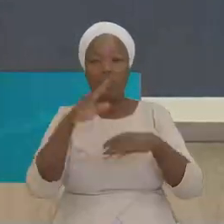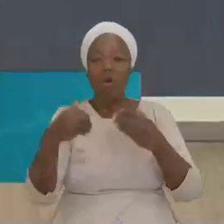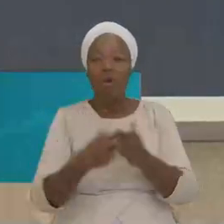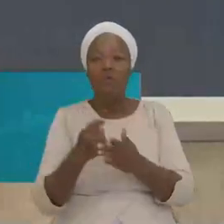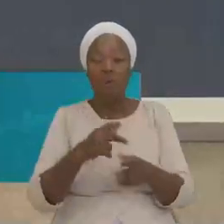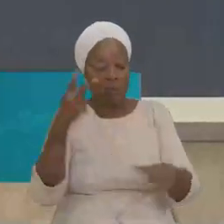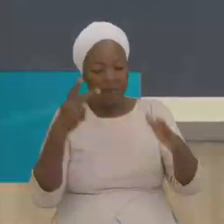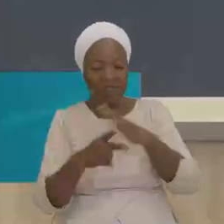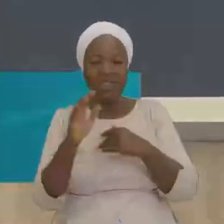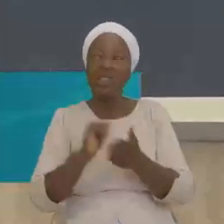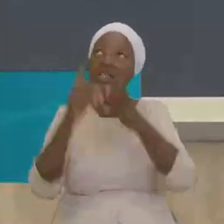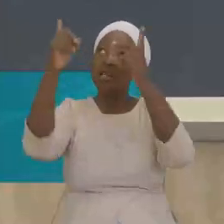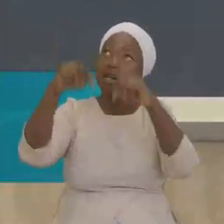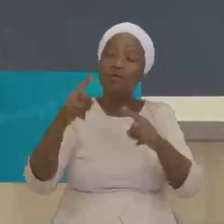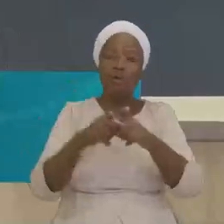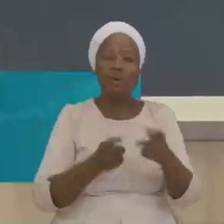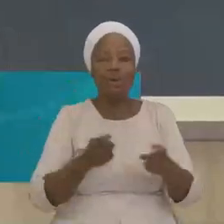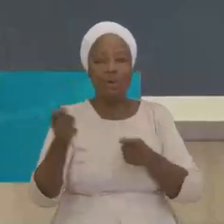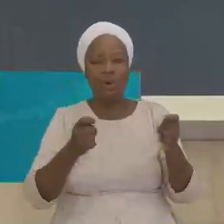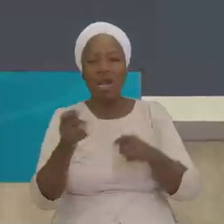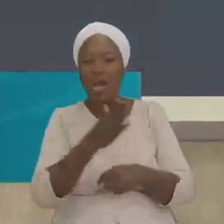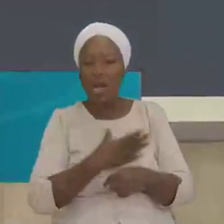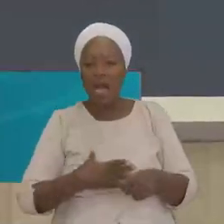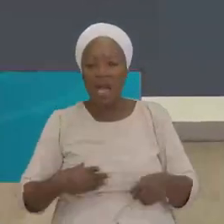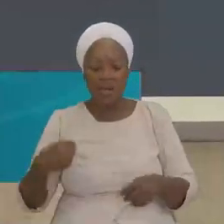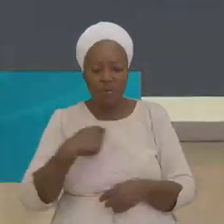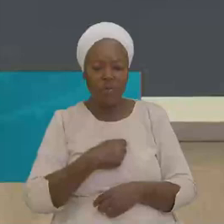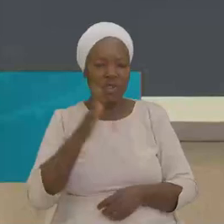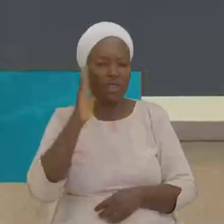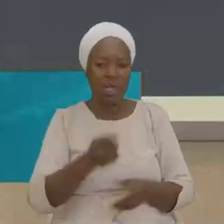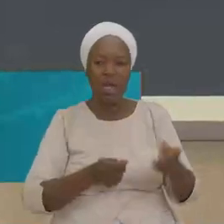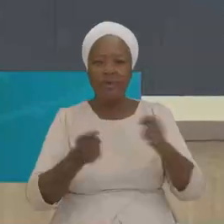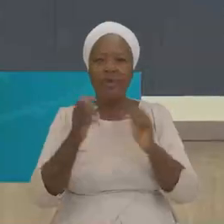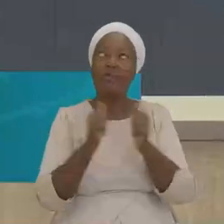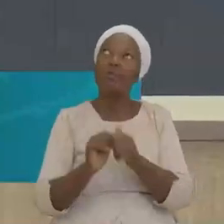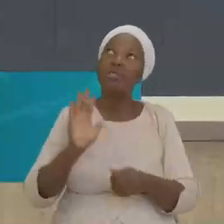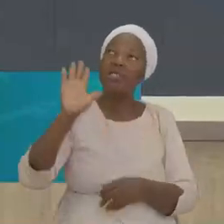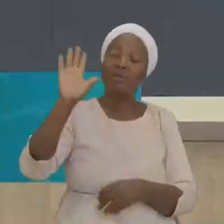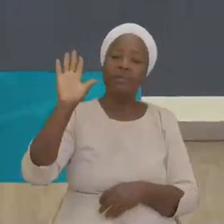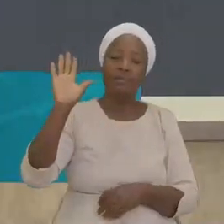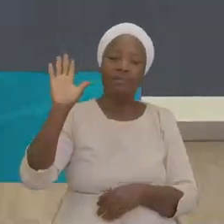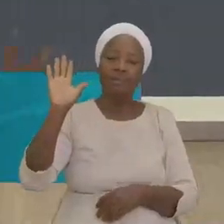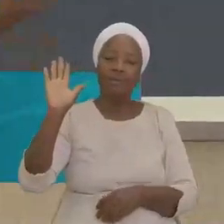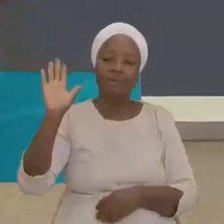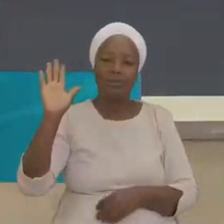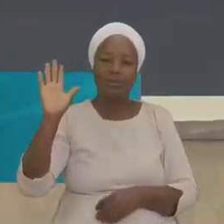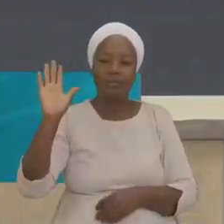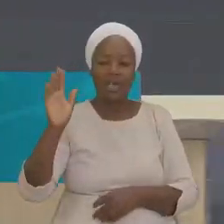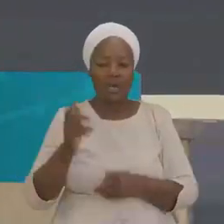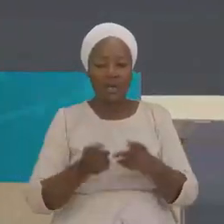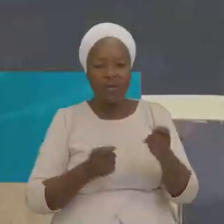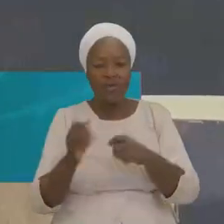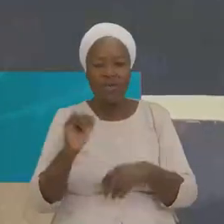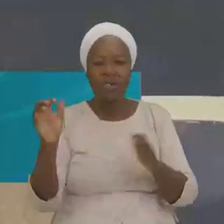le prince de la prophétie, qui viendra régner. Et nous régnerons avec